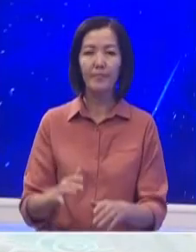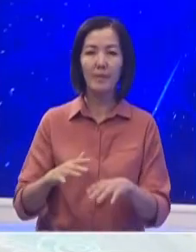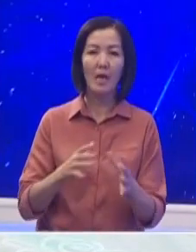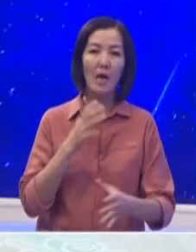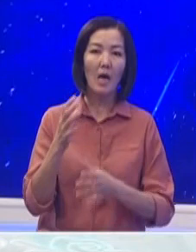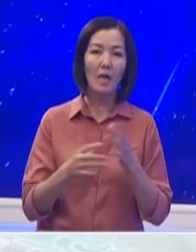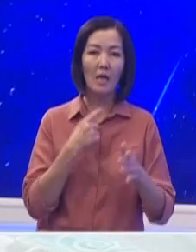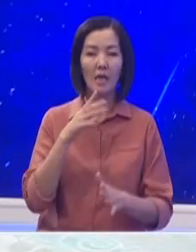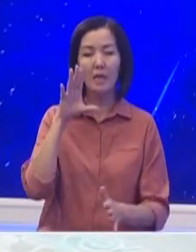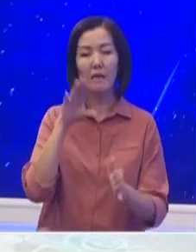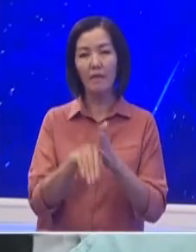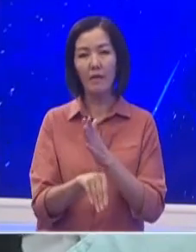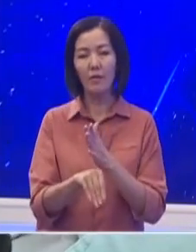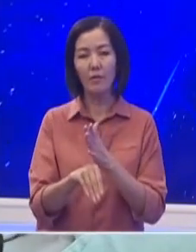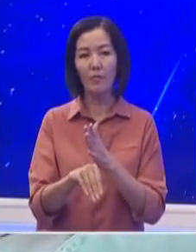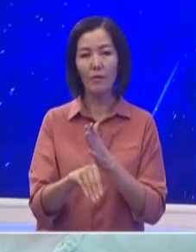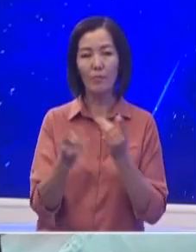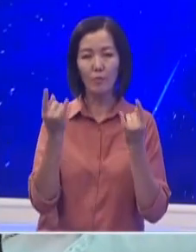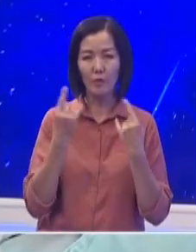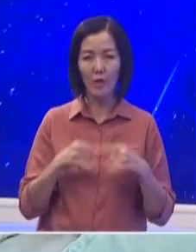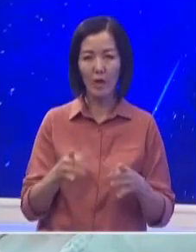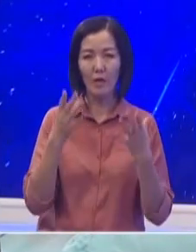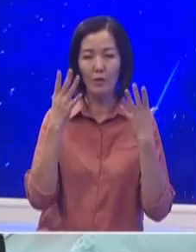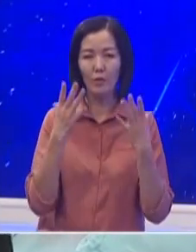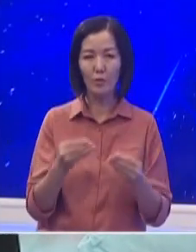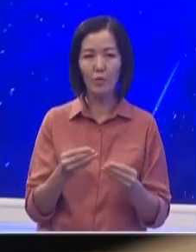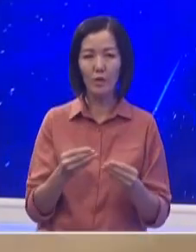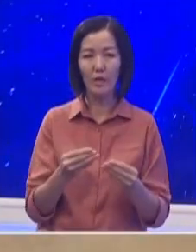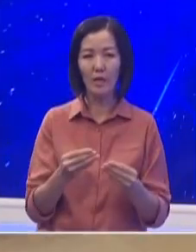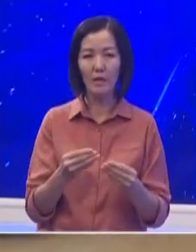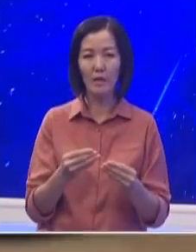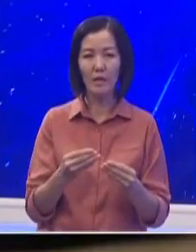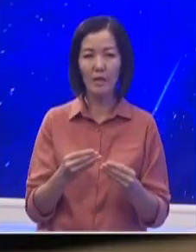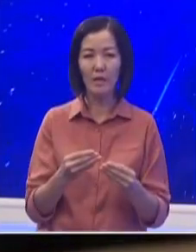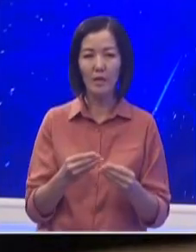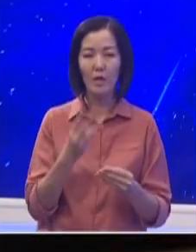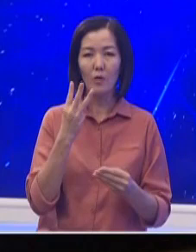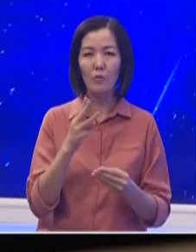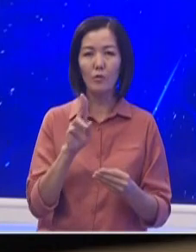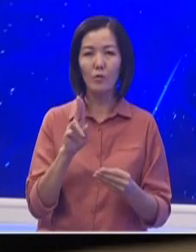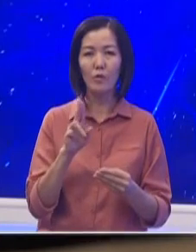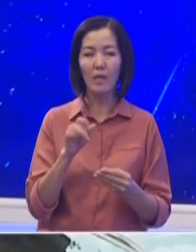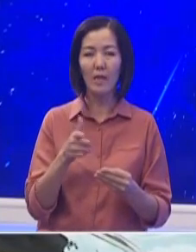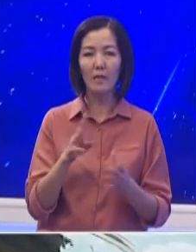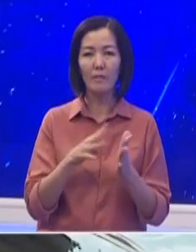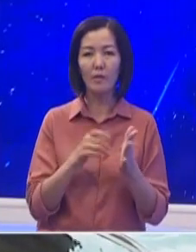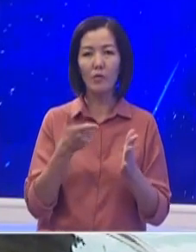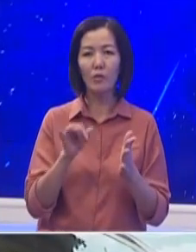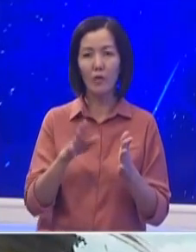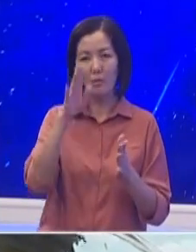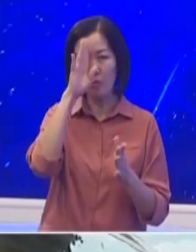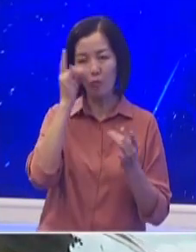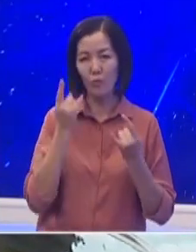Халықаралық референдум күні Талдықорғанда босанғанның бірі Таңшолпан Шыныбаева. Ол өмірге 3 келі 800 грамм болатын олда